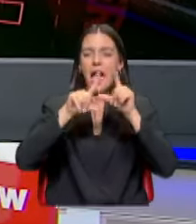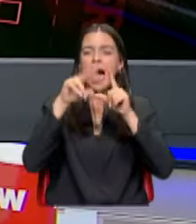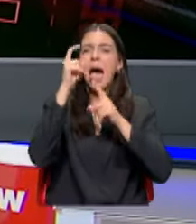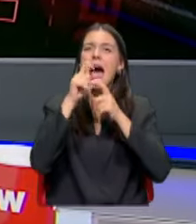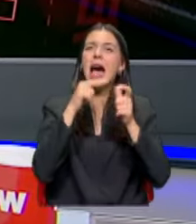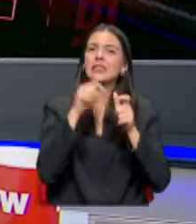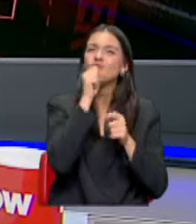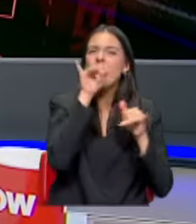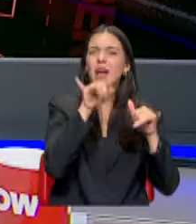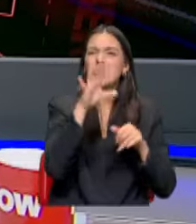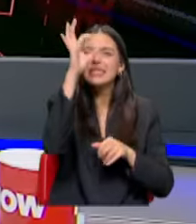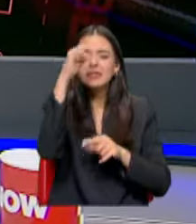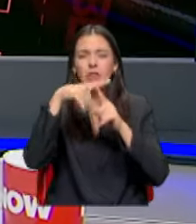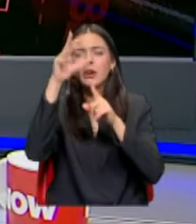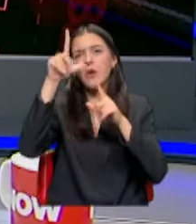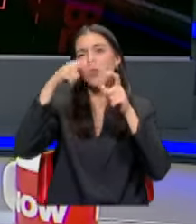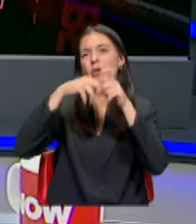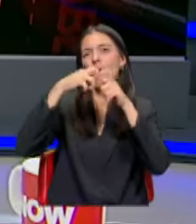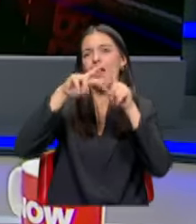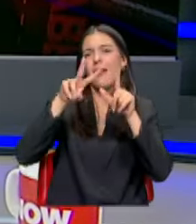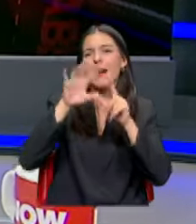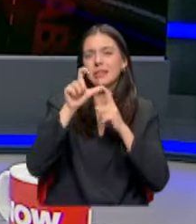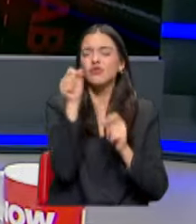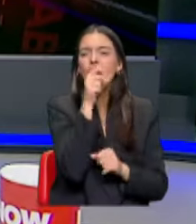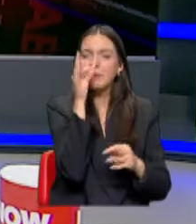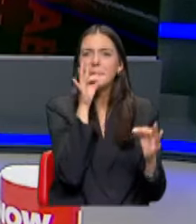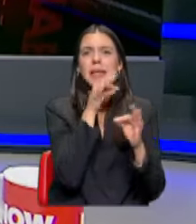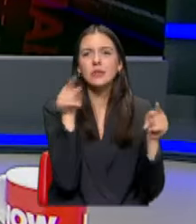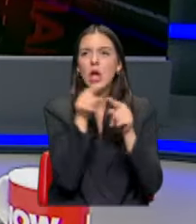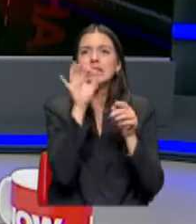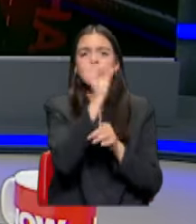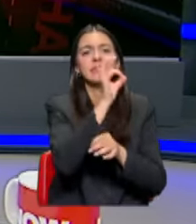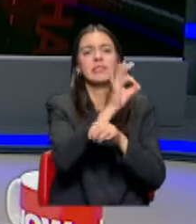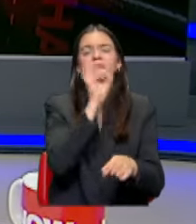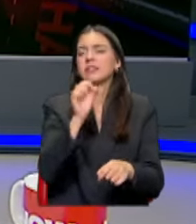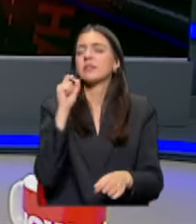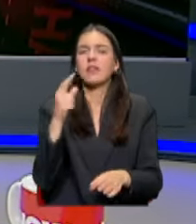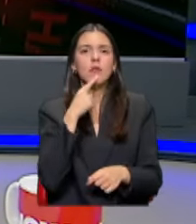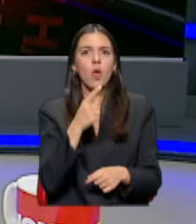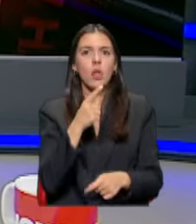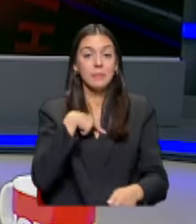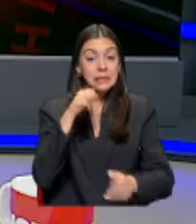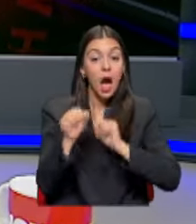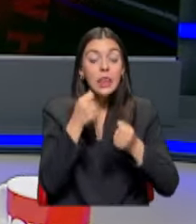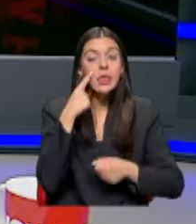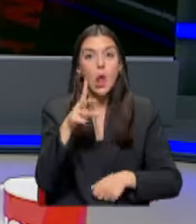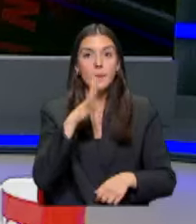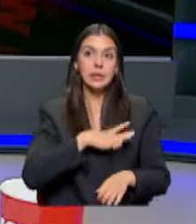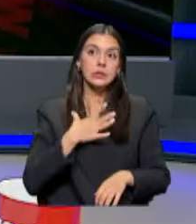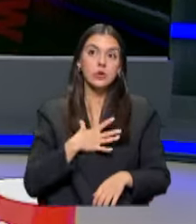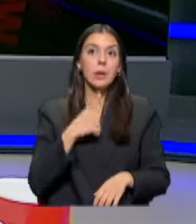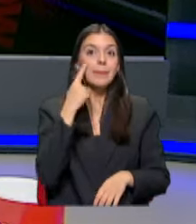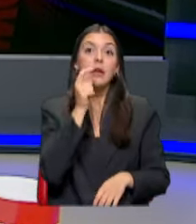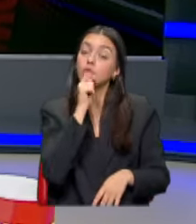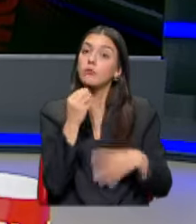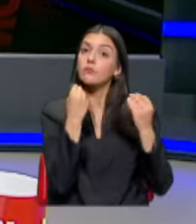karıştırıyorlar sıfır tolerans işini. O yüzden böyle sıfır tolerans, sıfır tolerans deyip duruyorlar. İcraat görmek istiyoruz. Bakın bir şeyler söylemişsiniz,